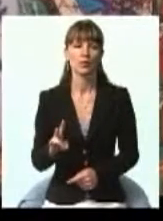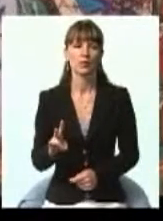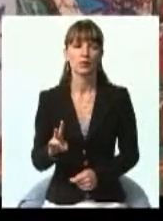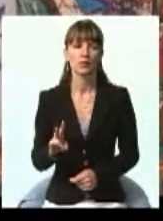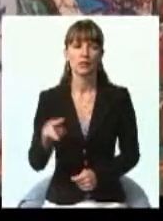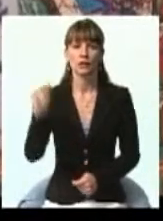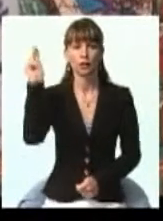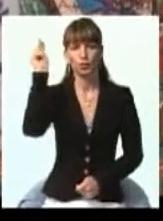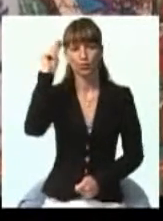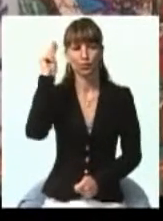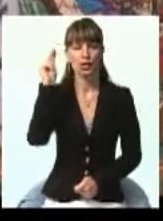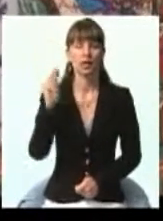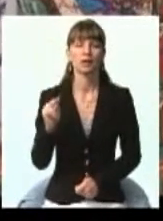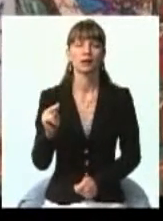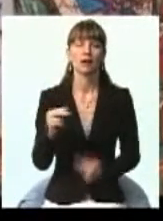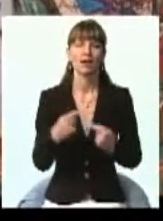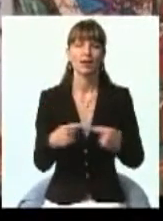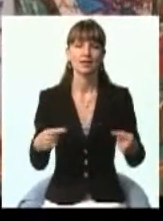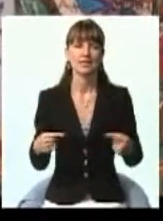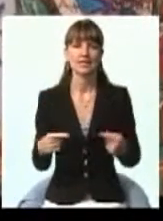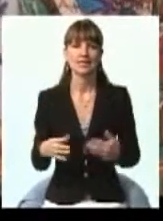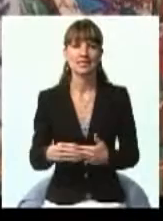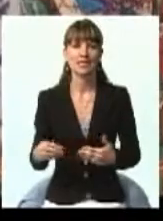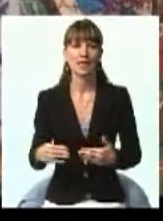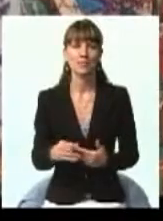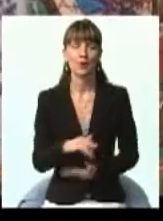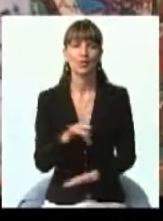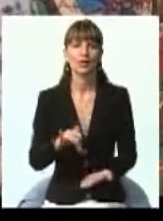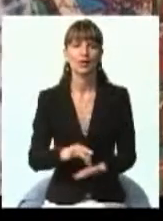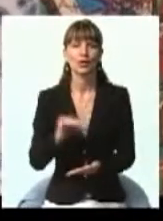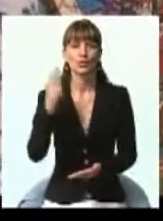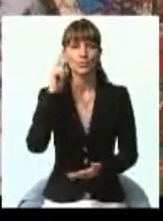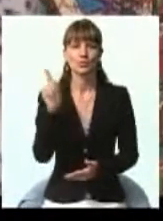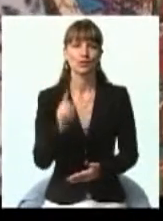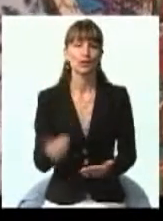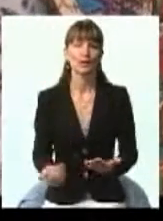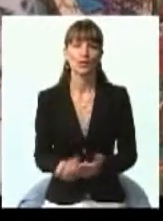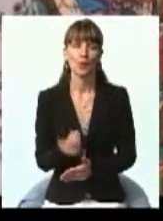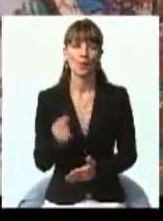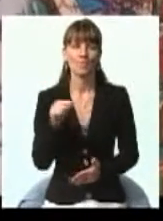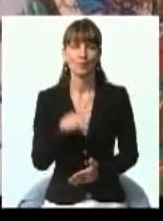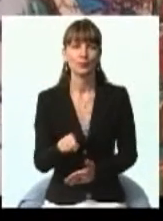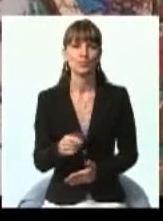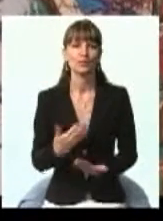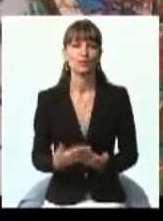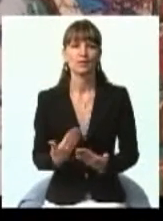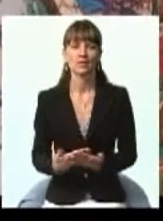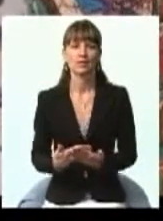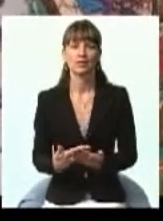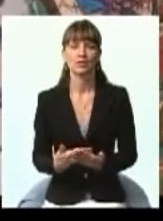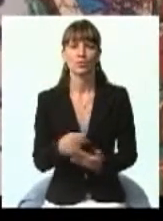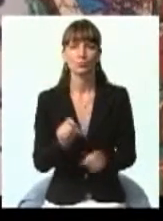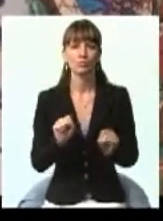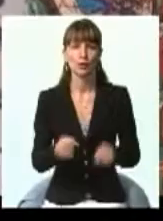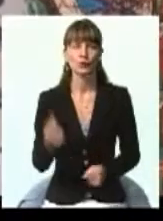Он изучает разные земли, города и узнает что-то новое от них. Например, он